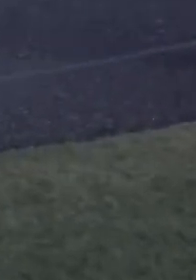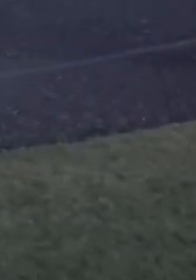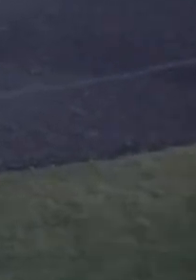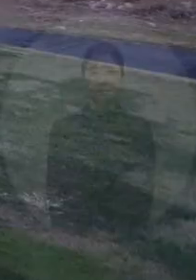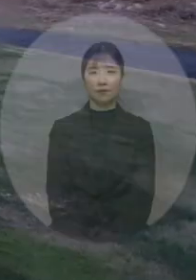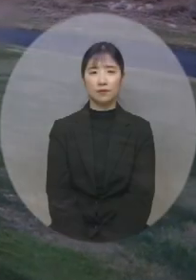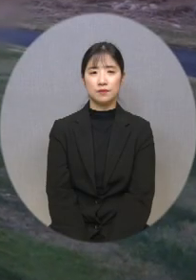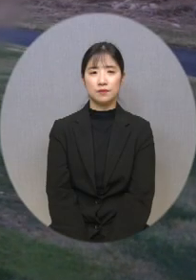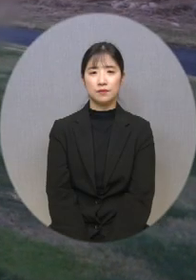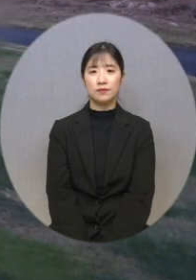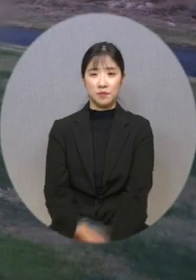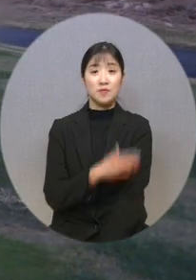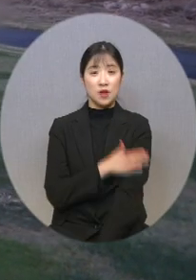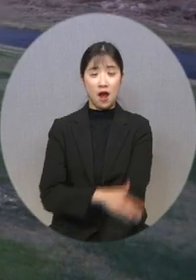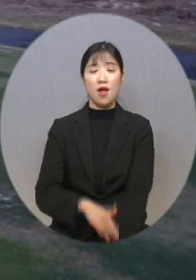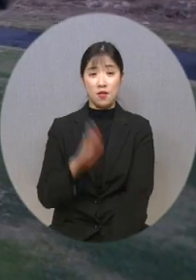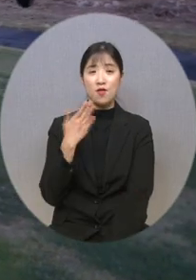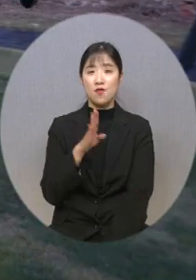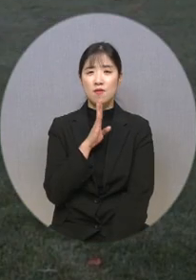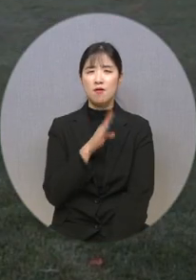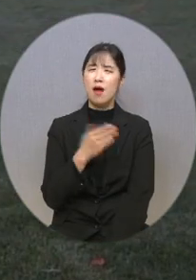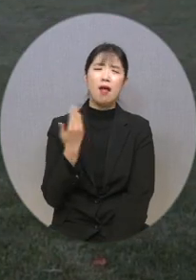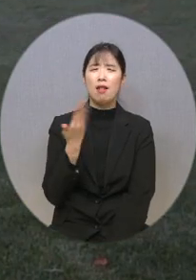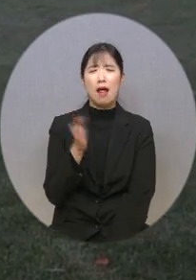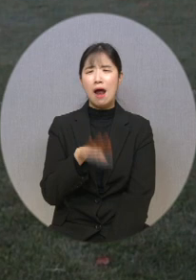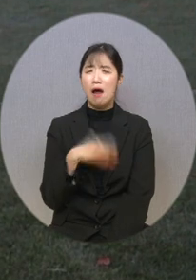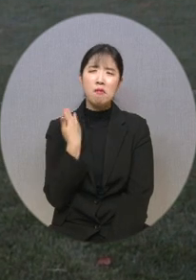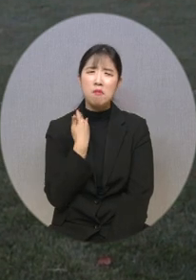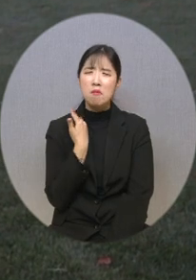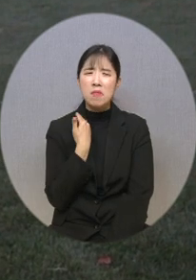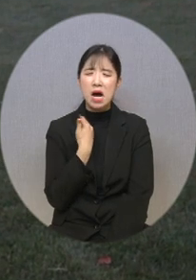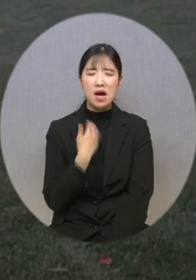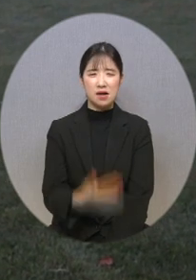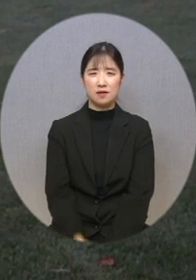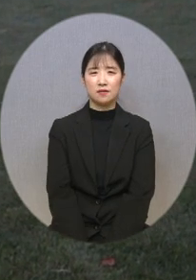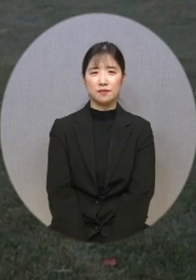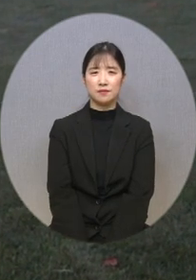네, 잘 갔어요. 안 보여. 잘 갔어요. 어. 안 보여. 네.